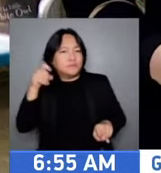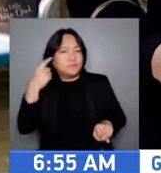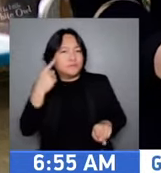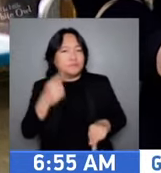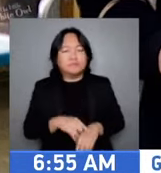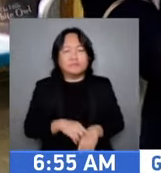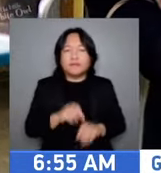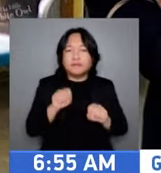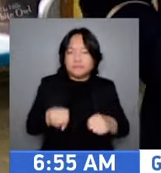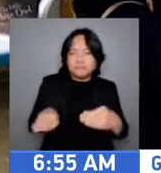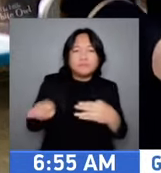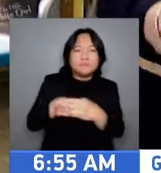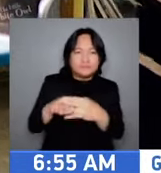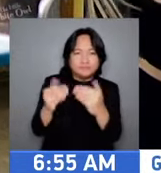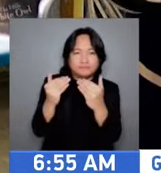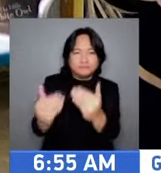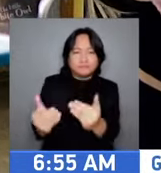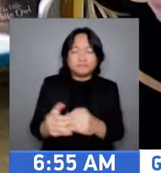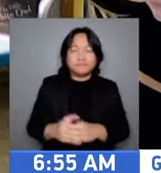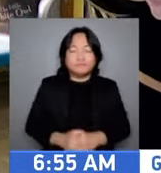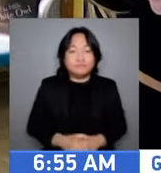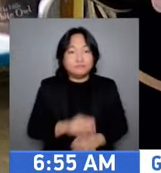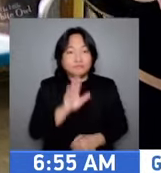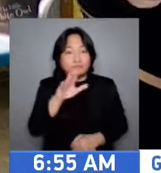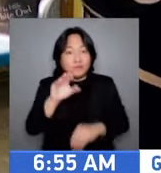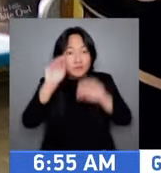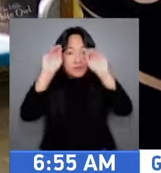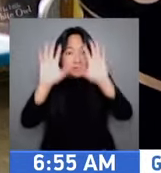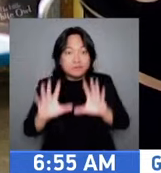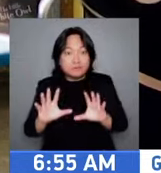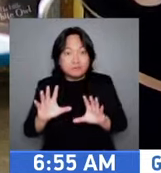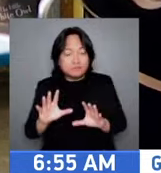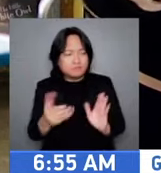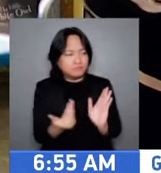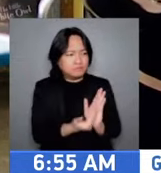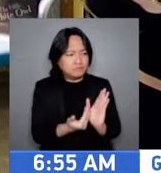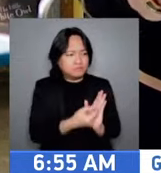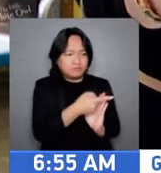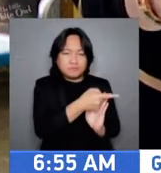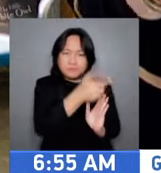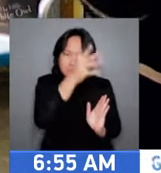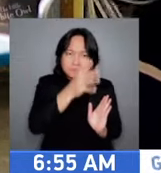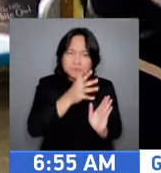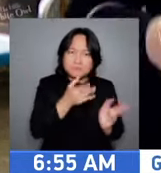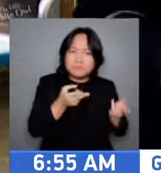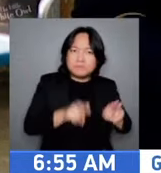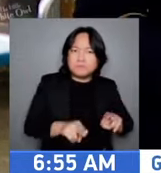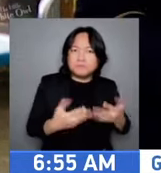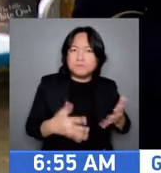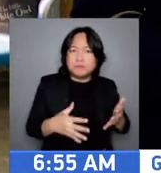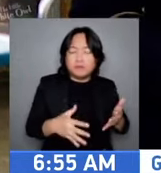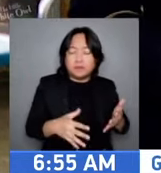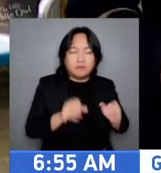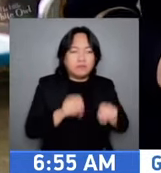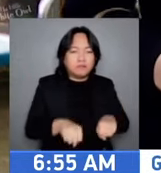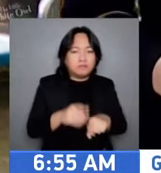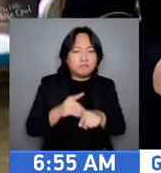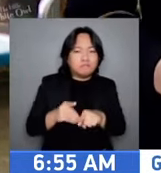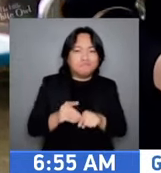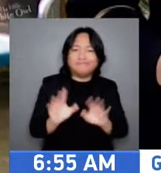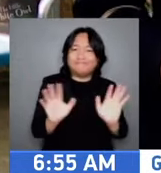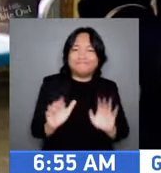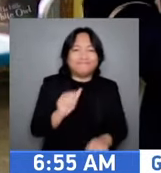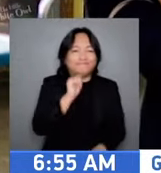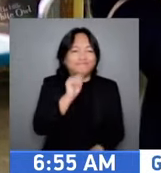hindi pwede sabihin ng teacher na, eh pumirma naman kayo, pwede na naming disiplina ng anak ninyo. Well, hindi naman kasama doon ang